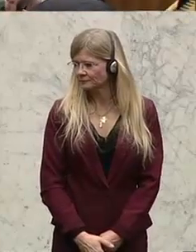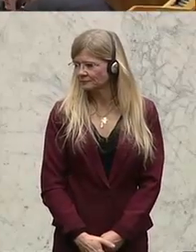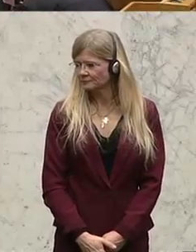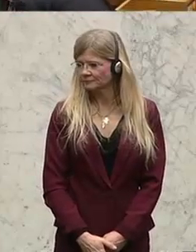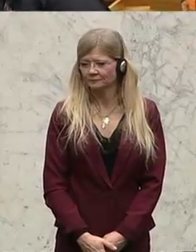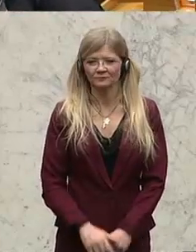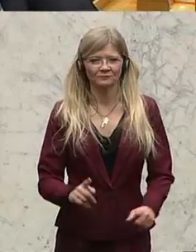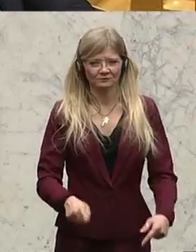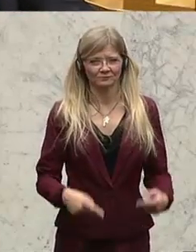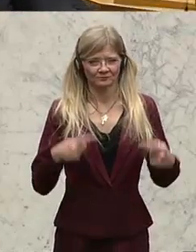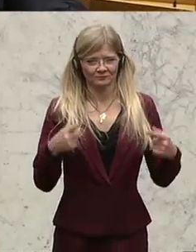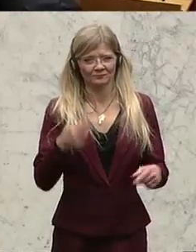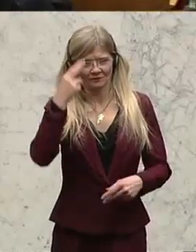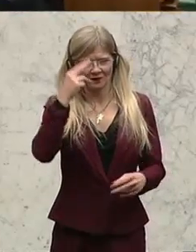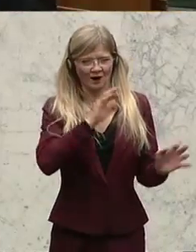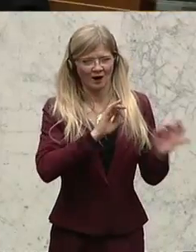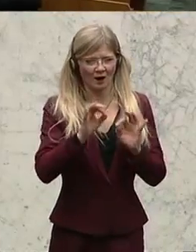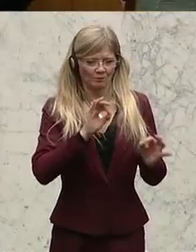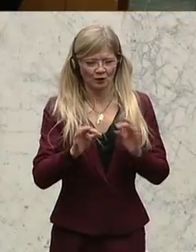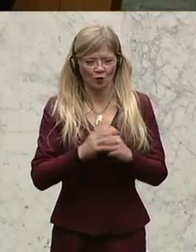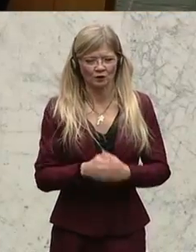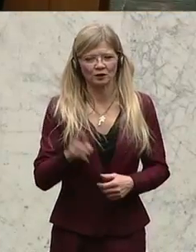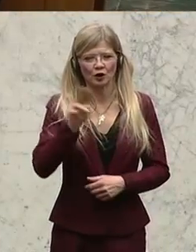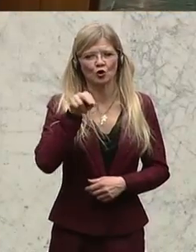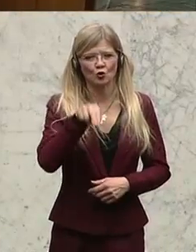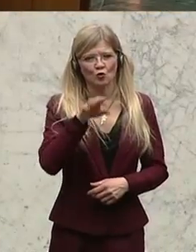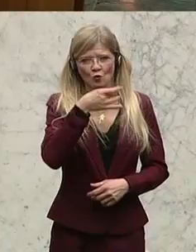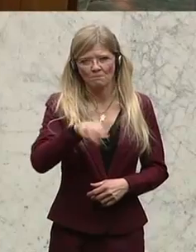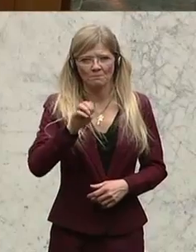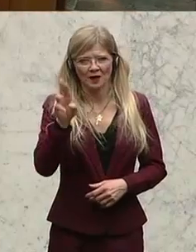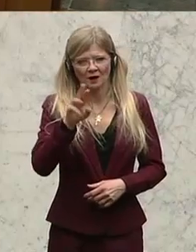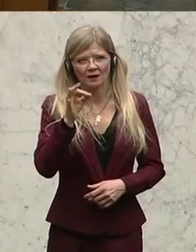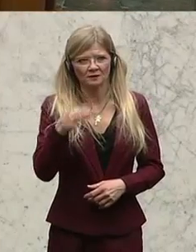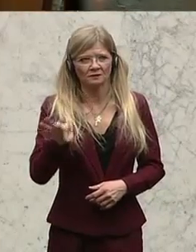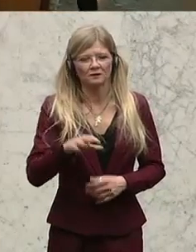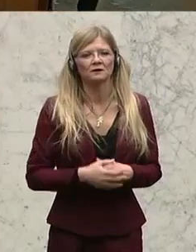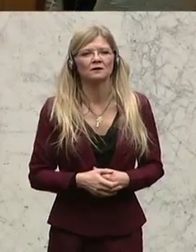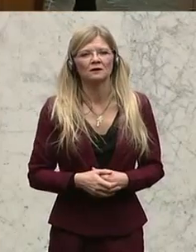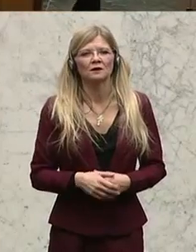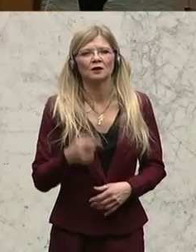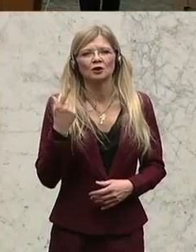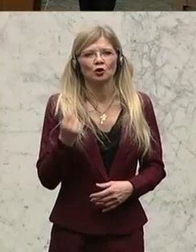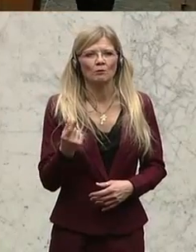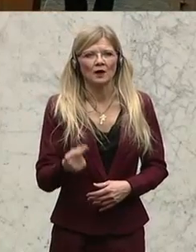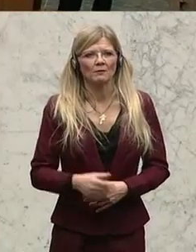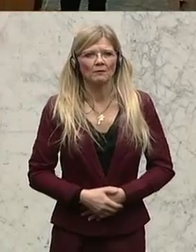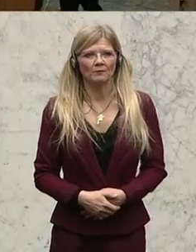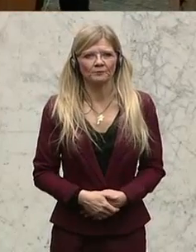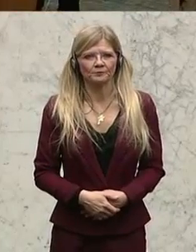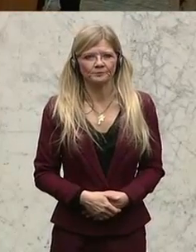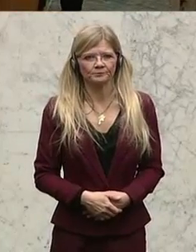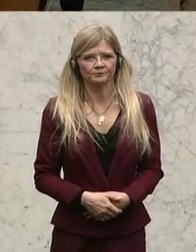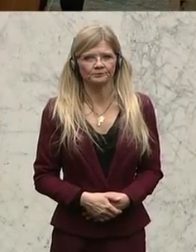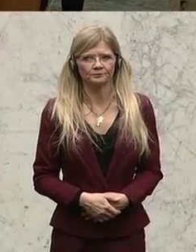Abgeordnete ohne Fraktionszugehörigkeit dürfen am Ende einer Tagesordnung sprechen. Vier gibt es derzeit im Nationalrat. Einer von ihnen